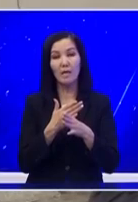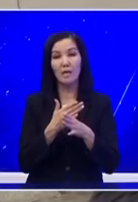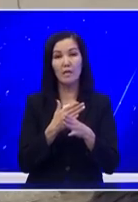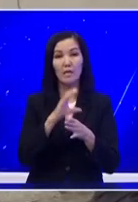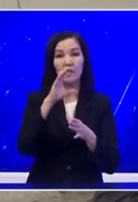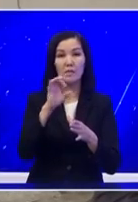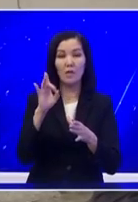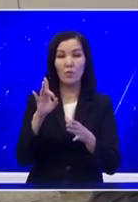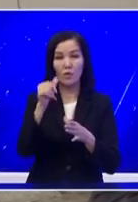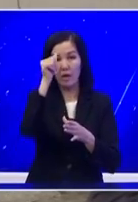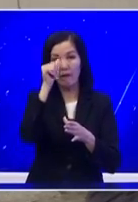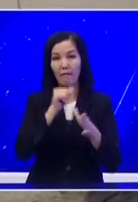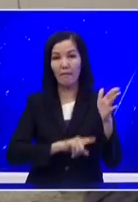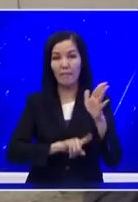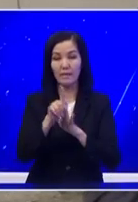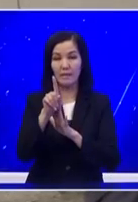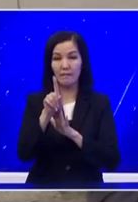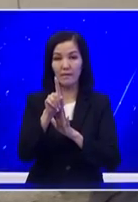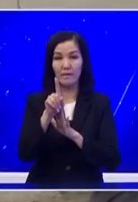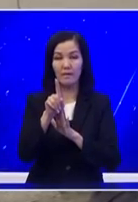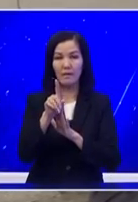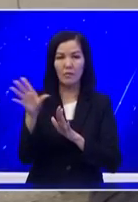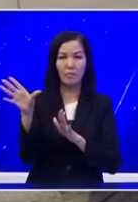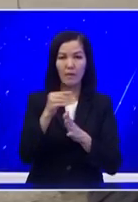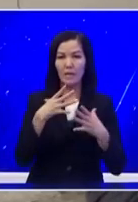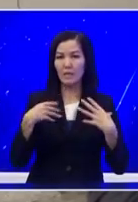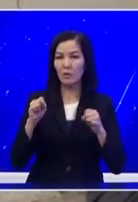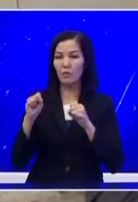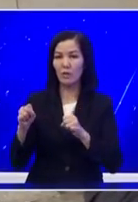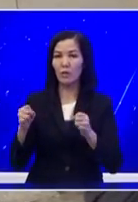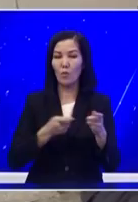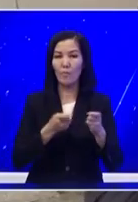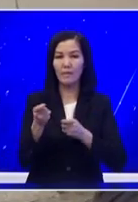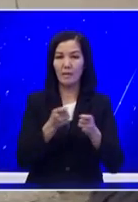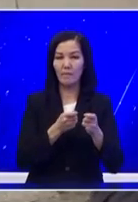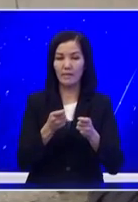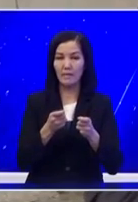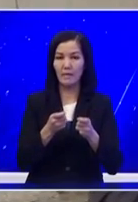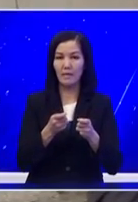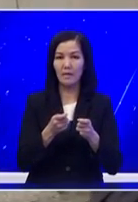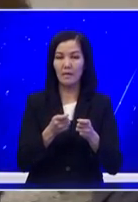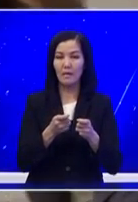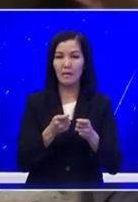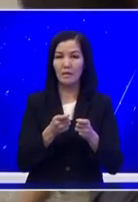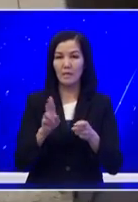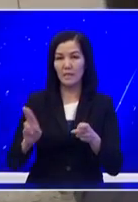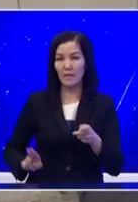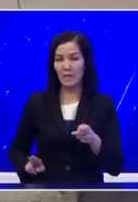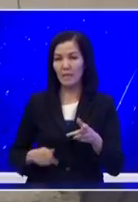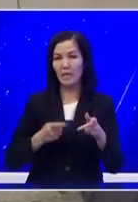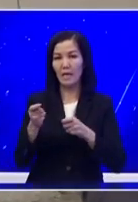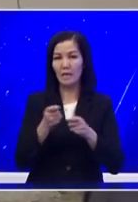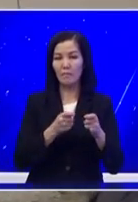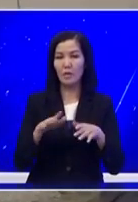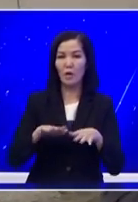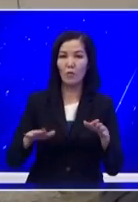сәуір айынан бастап келіп бастаған, оның барлығын денсаулық сақтау басқармасы өздері тиісті деңгейде басшылары тарапынан аудандарға